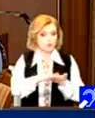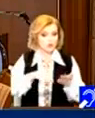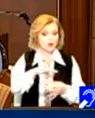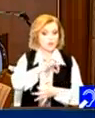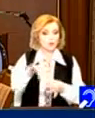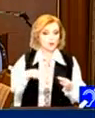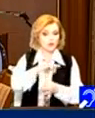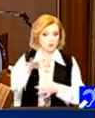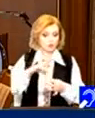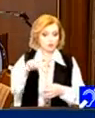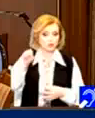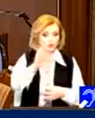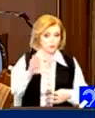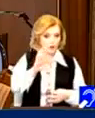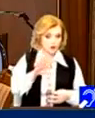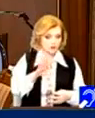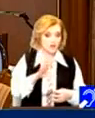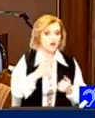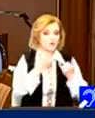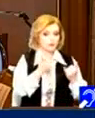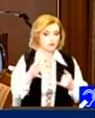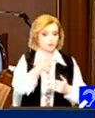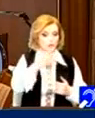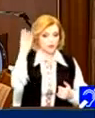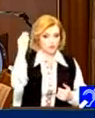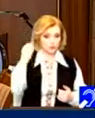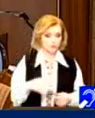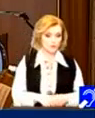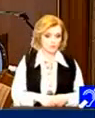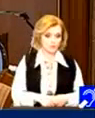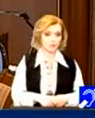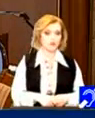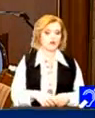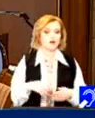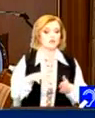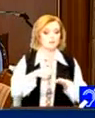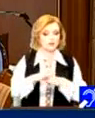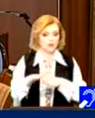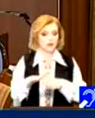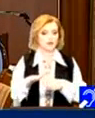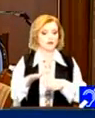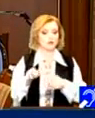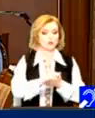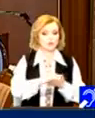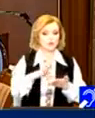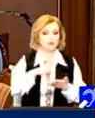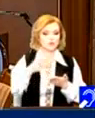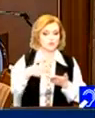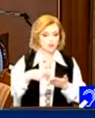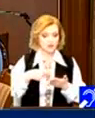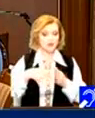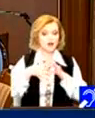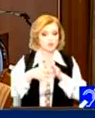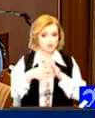proiectului european pentru Republica Moldova, acordului de asociere, implementarea lui, pentru că,